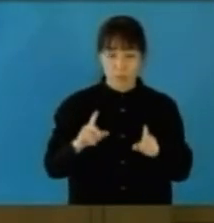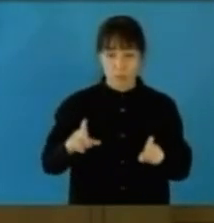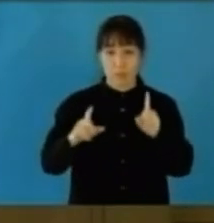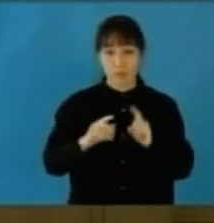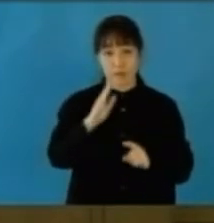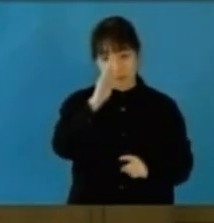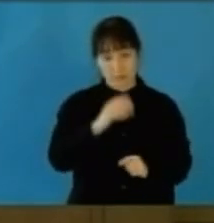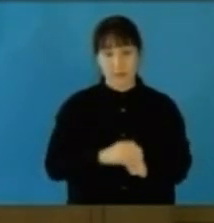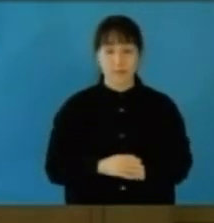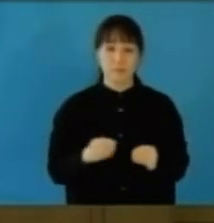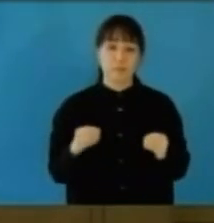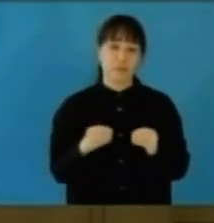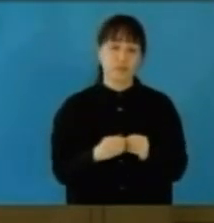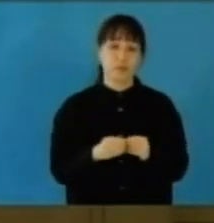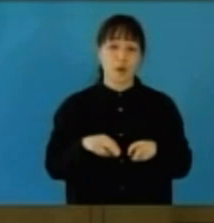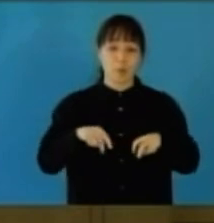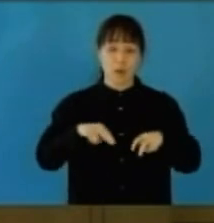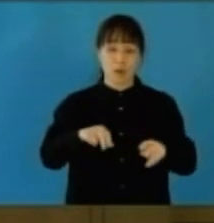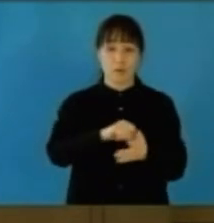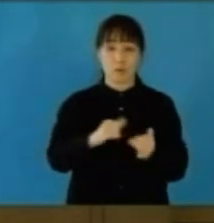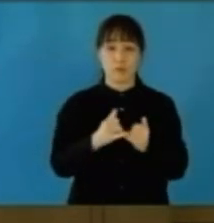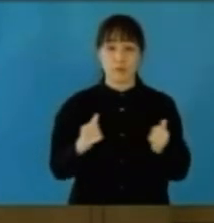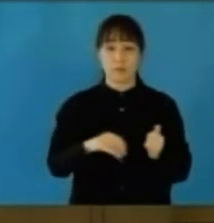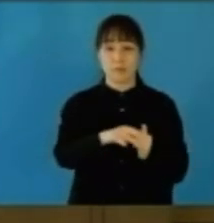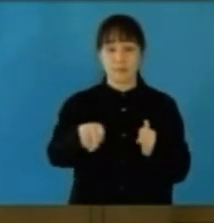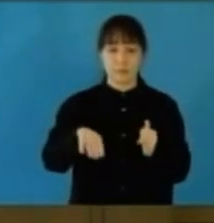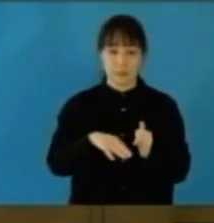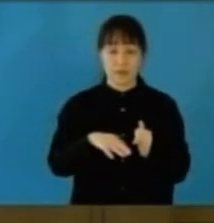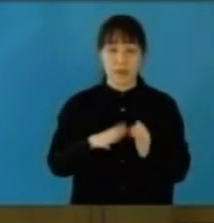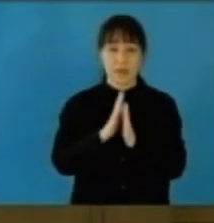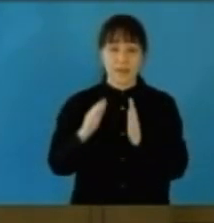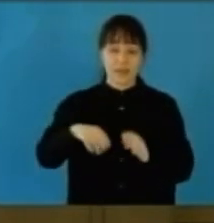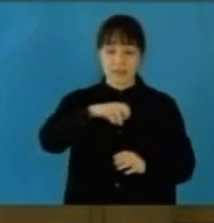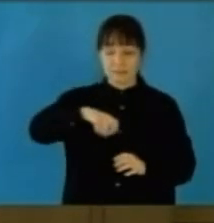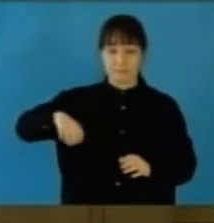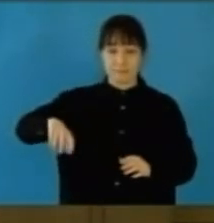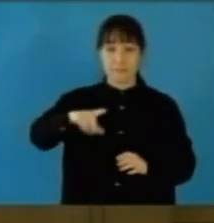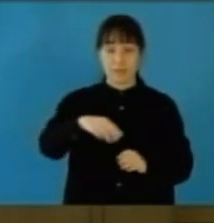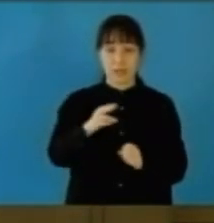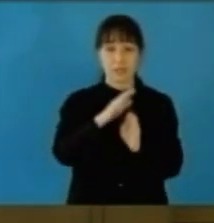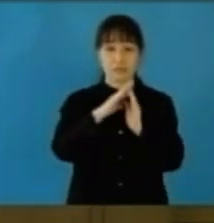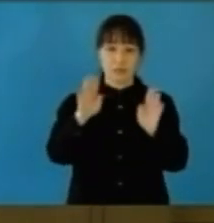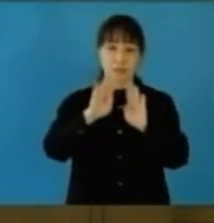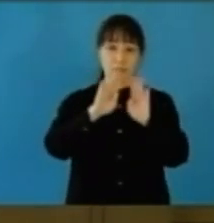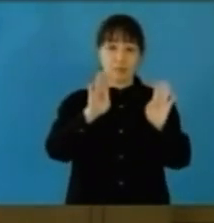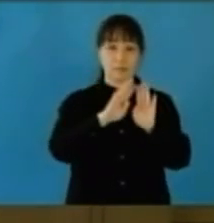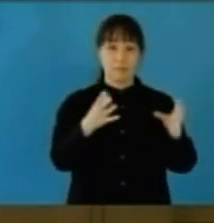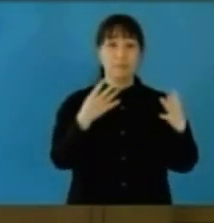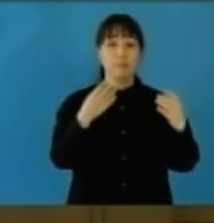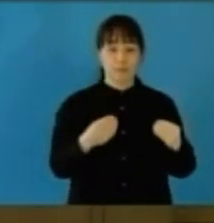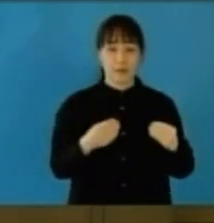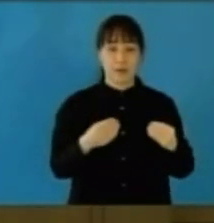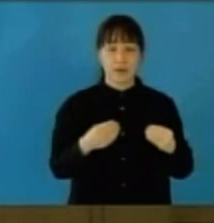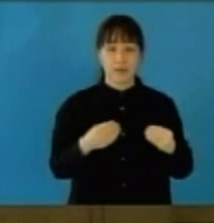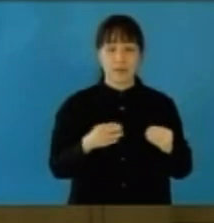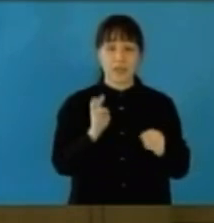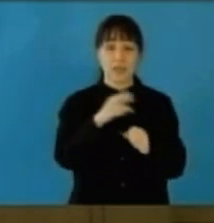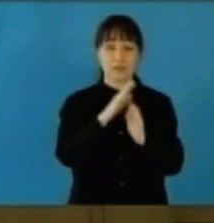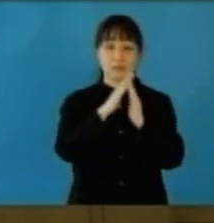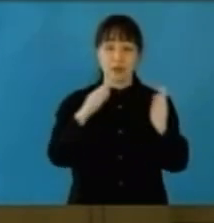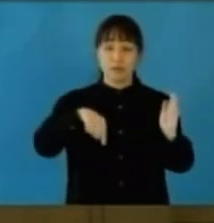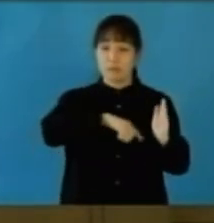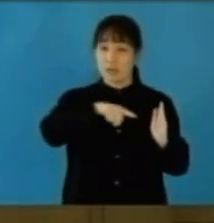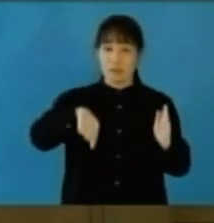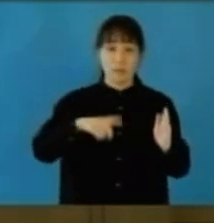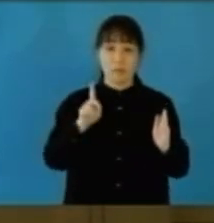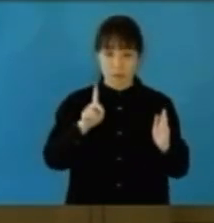ください。合わせて、ボランティアの登録者につきましては、県内各地域で研修会を開催してますけれども、どういう研修会をされ